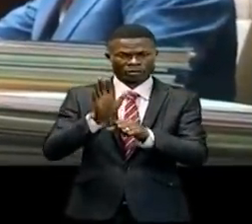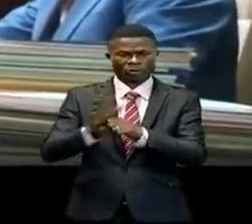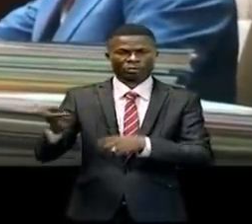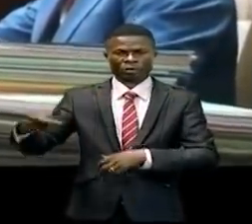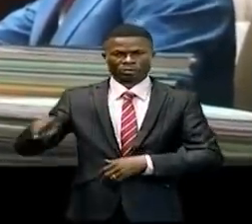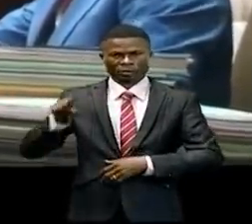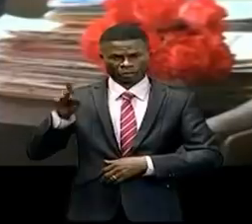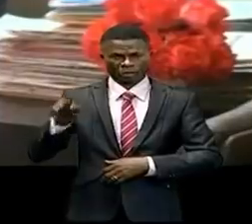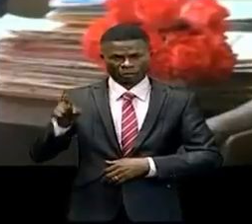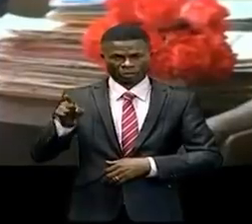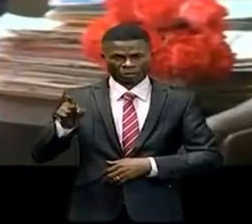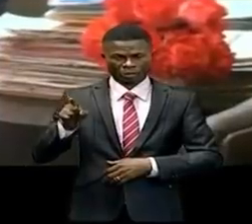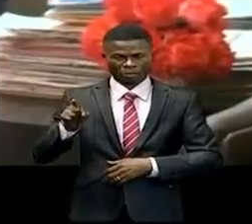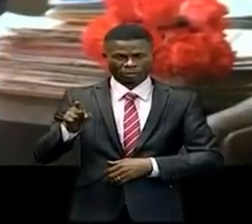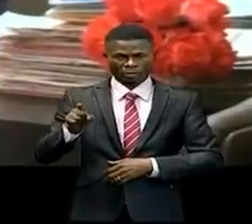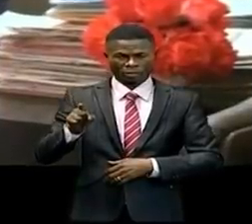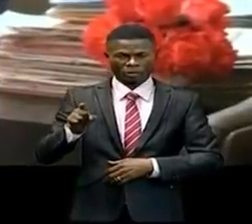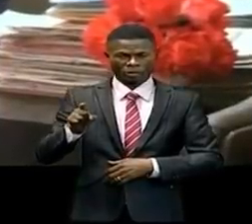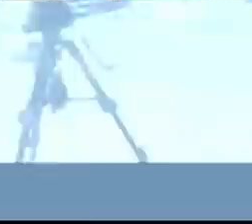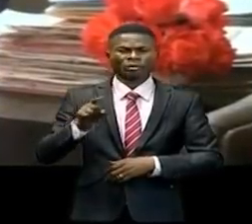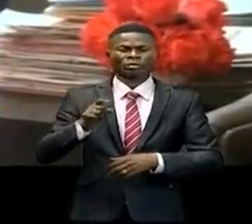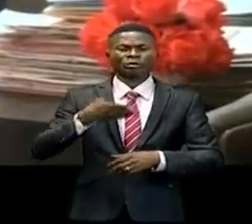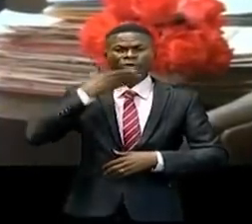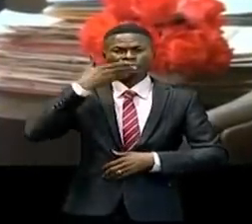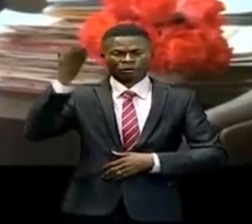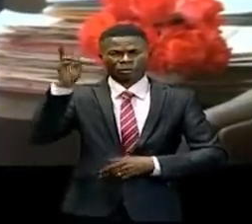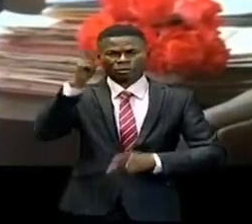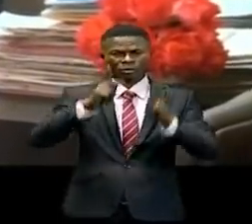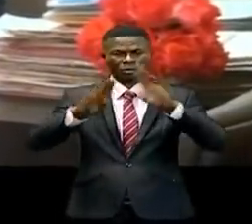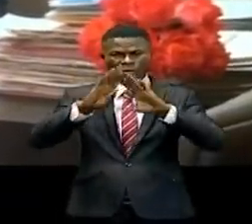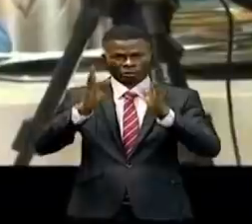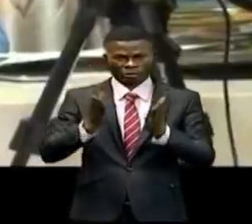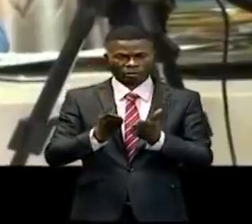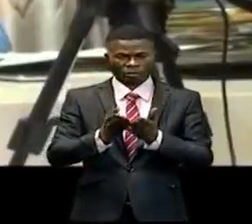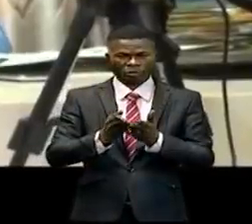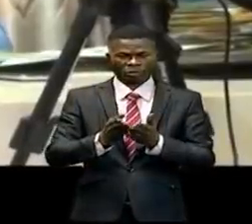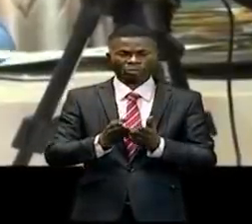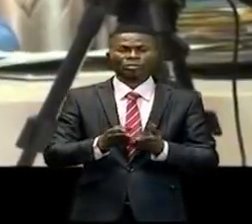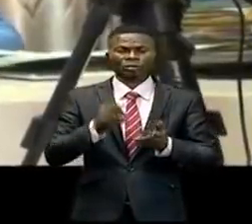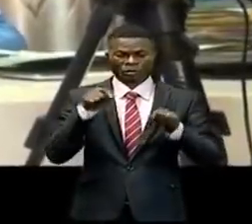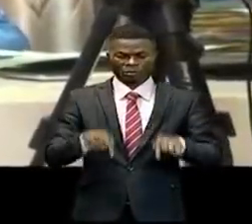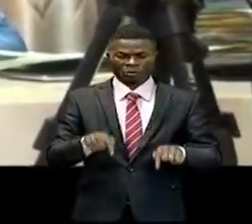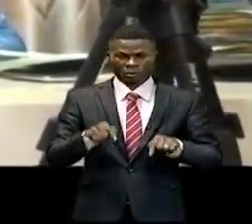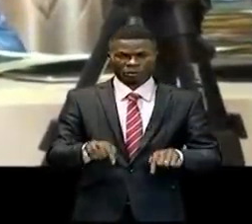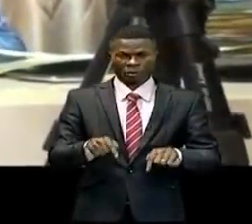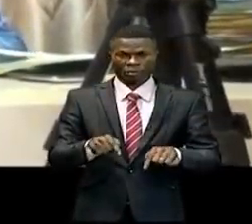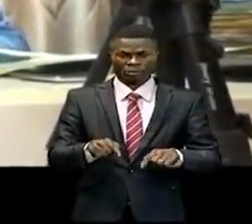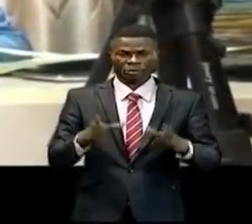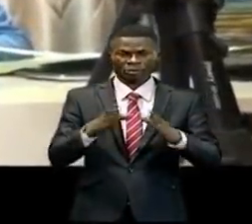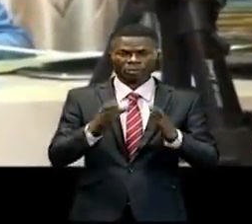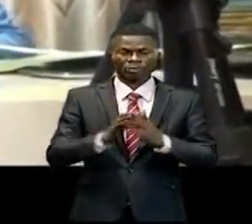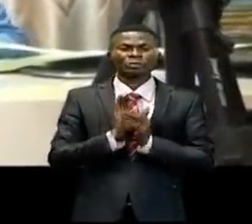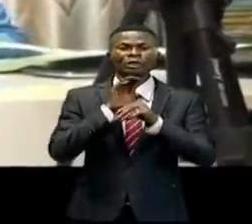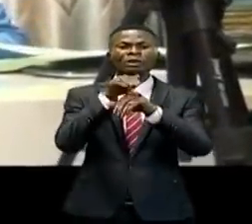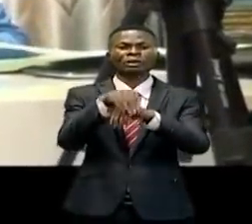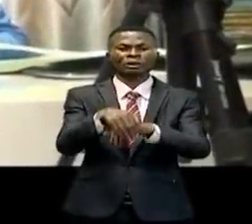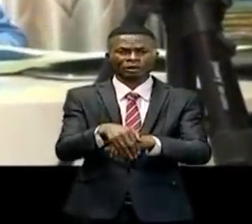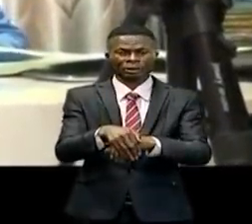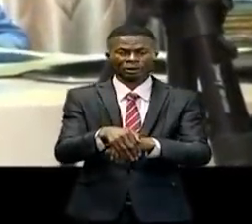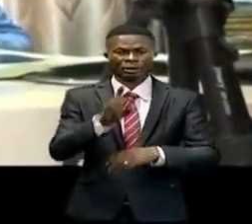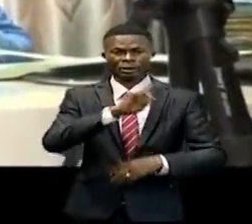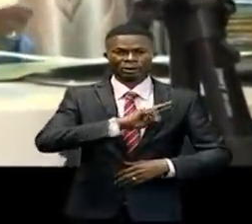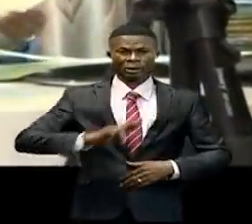provinces. L'état d'esprit de la population a été caractérisé ces derniers jours par la participation de la